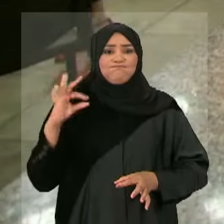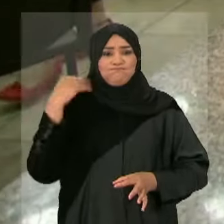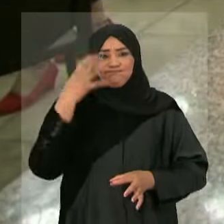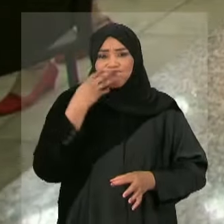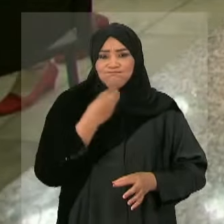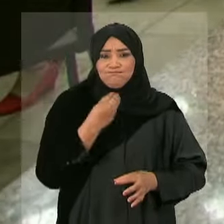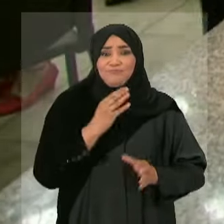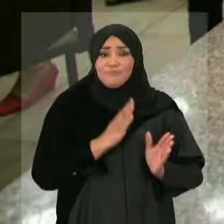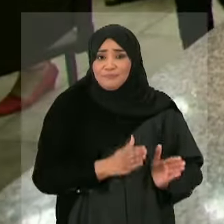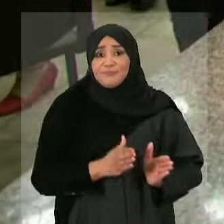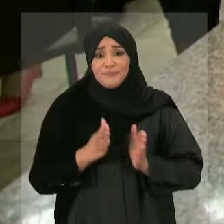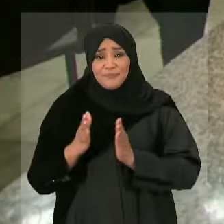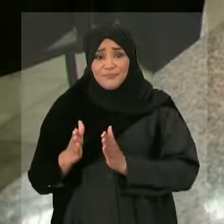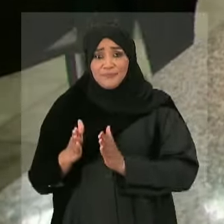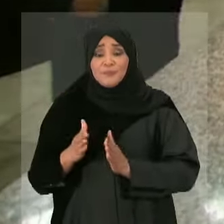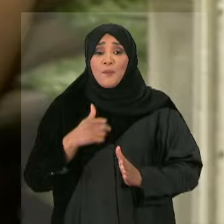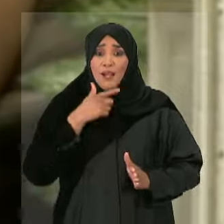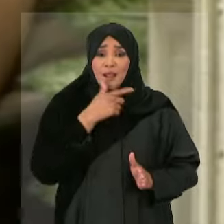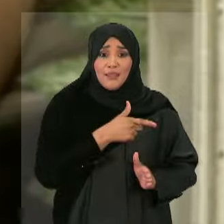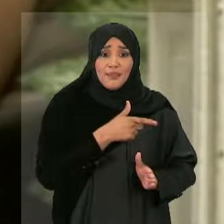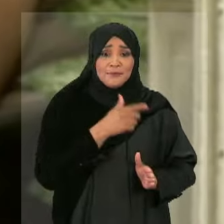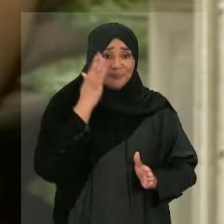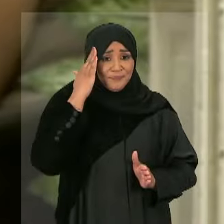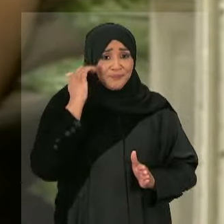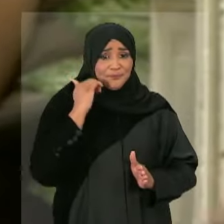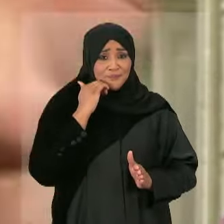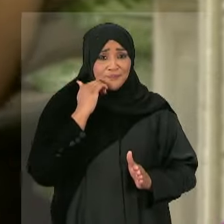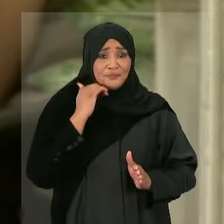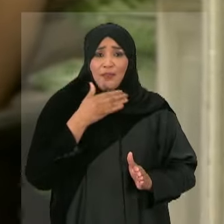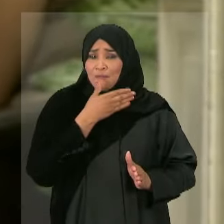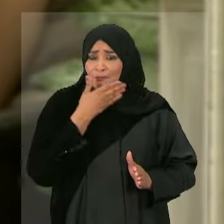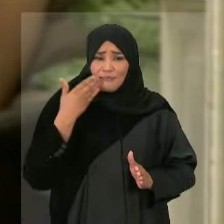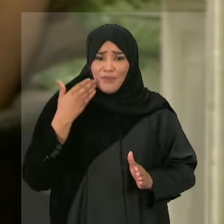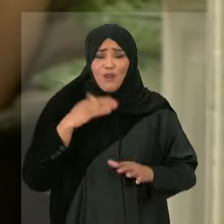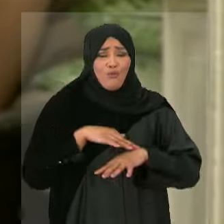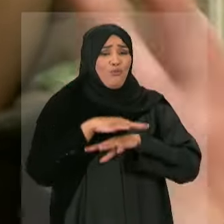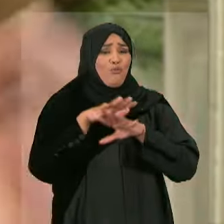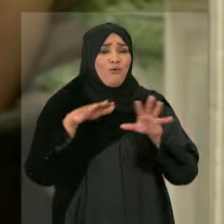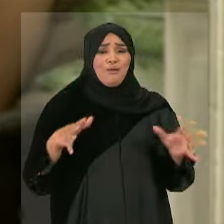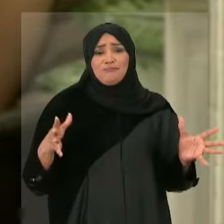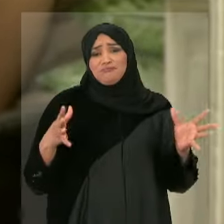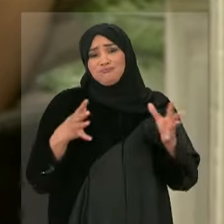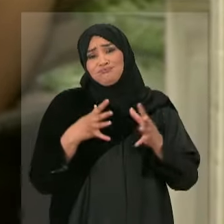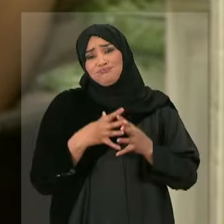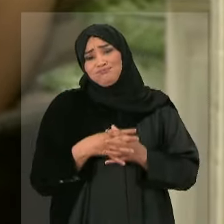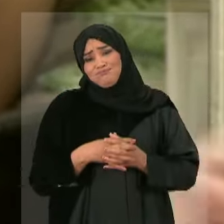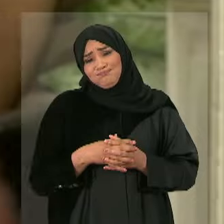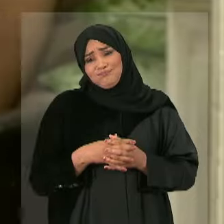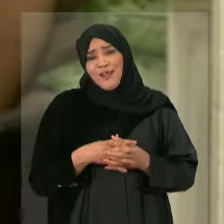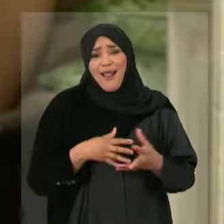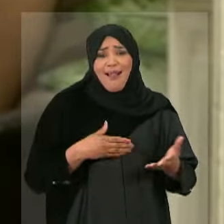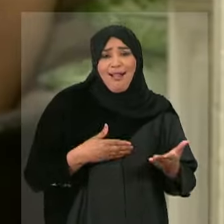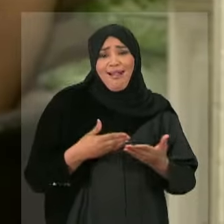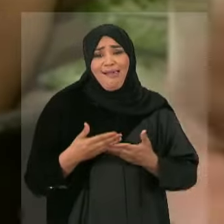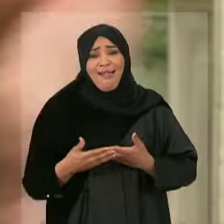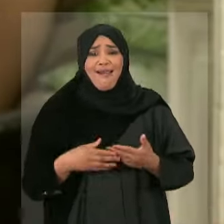بين الجيران بين الإخوة بين الحبايب. أنا يوم بتلملم كل القرايب والحبايب، نقعد سوا نتخرف